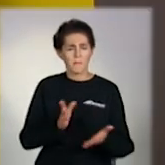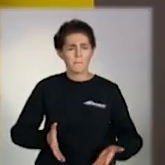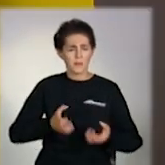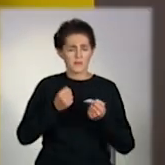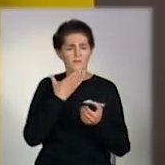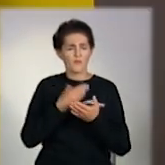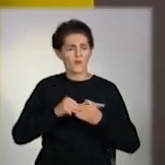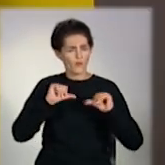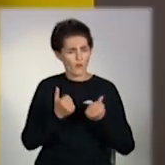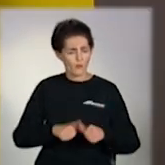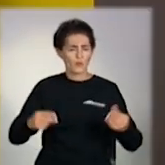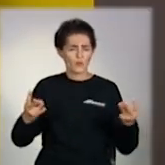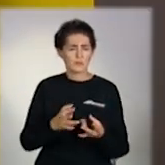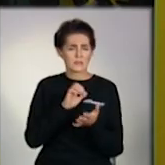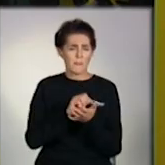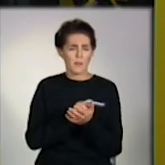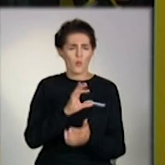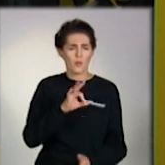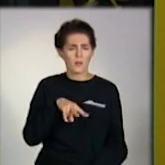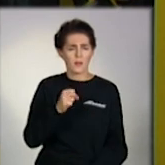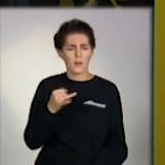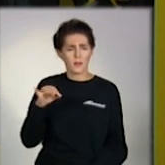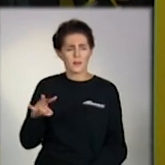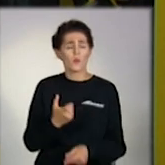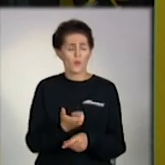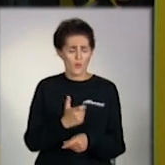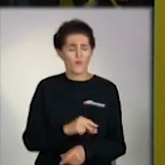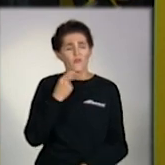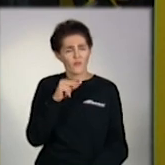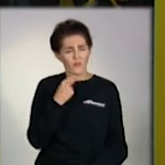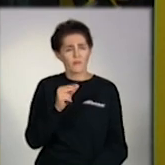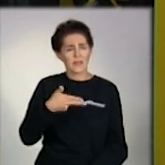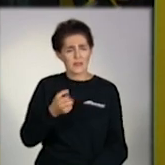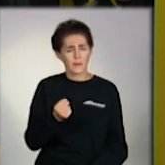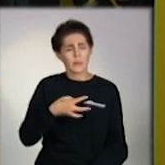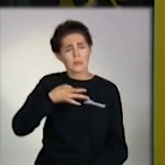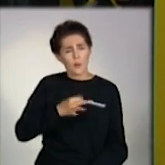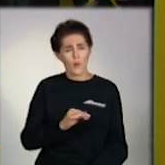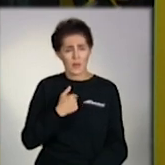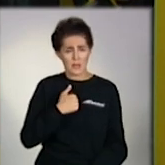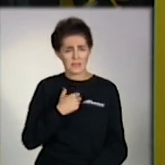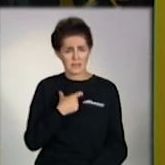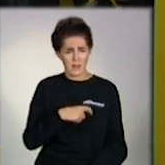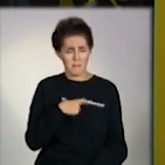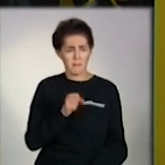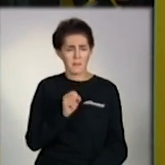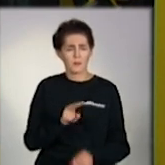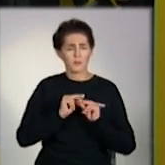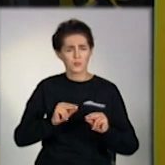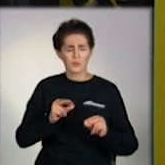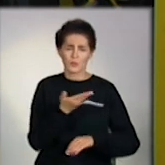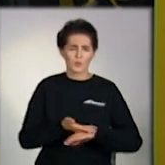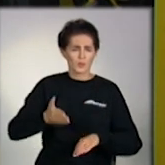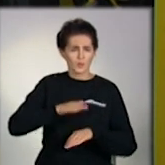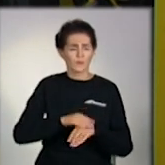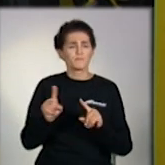и приходится заниматься онлайн. Они, конечно же, эффективные, но мне как тренеру, конечно, тяжеловато,